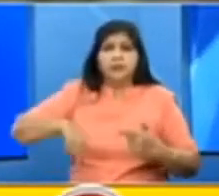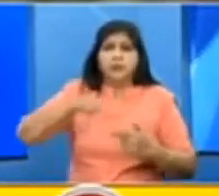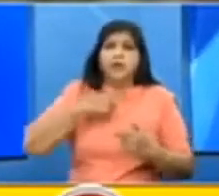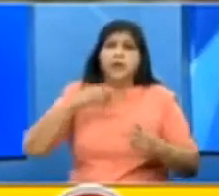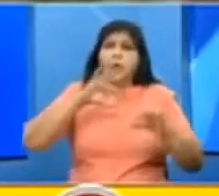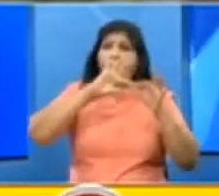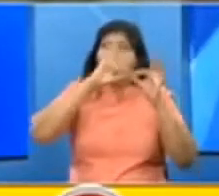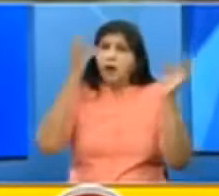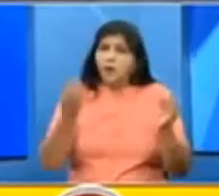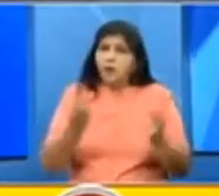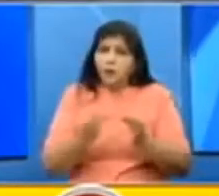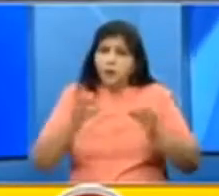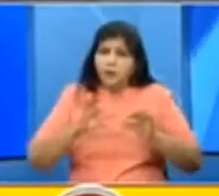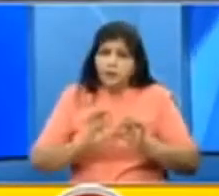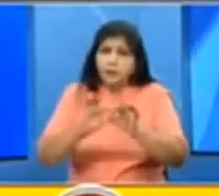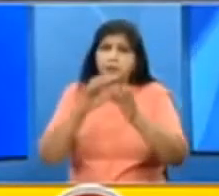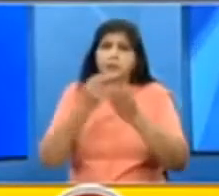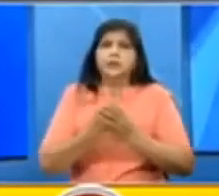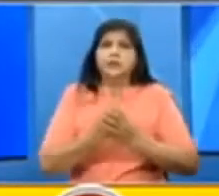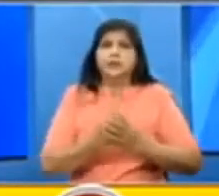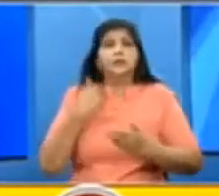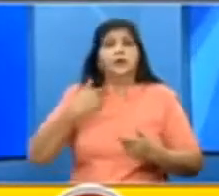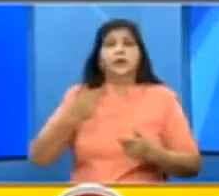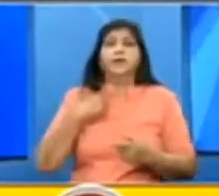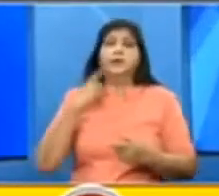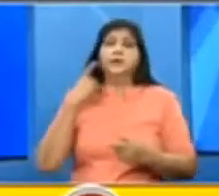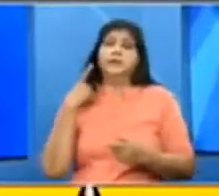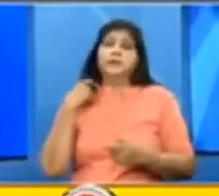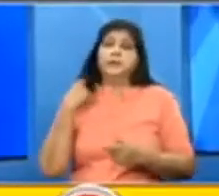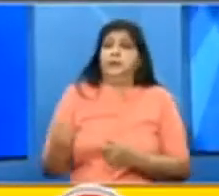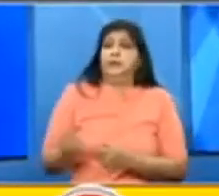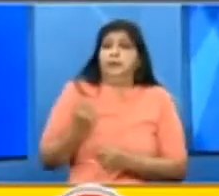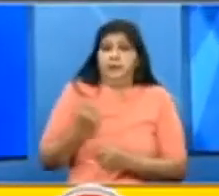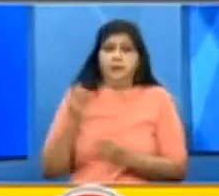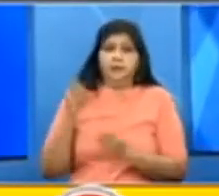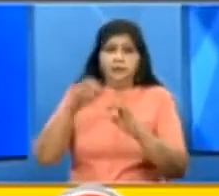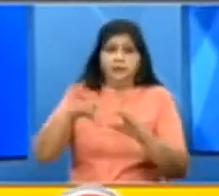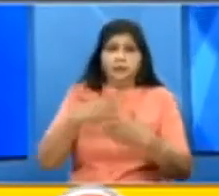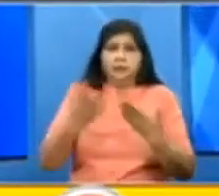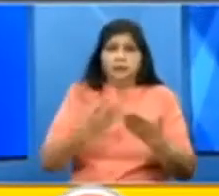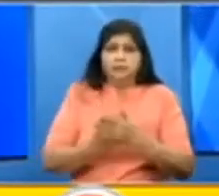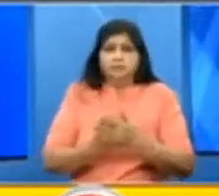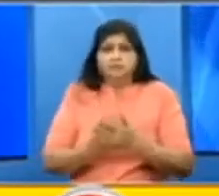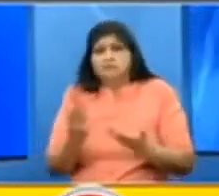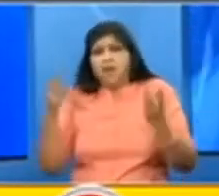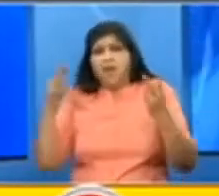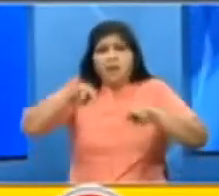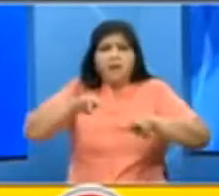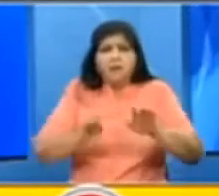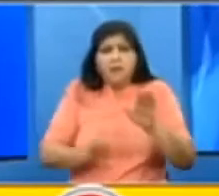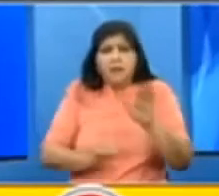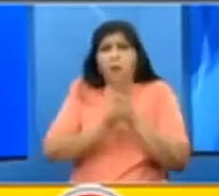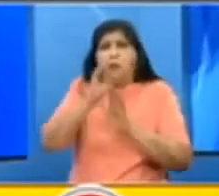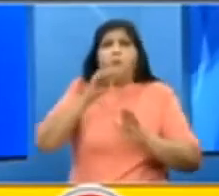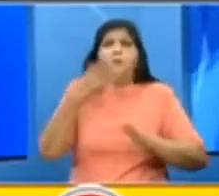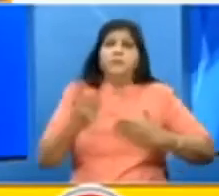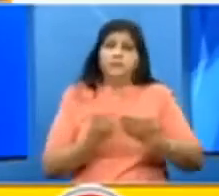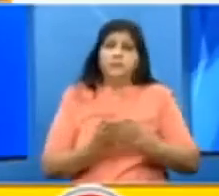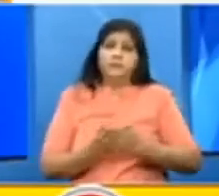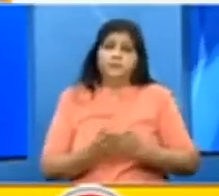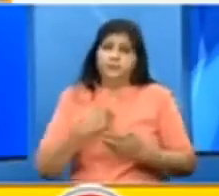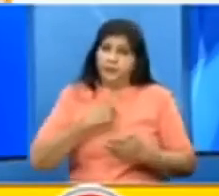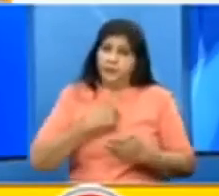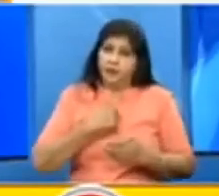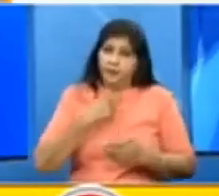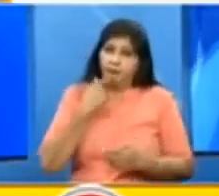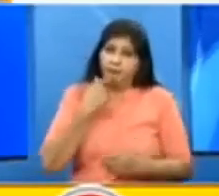में बंधे देशवासी हमारे सैनिकों की ताकत को कई हजार गुना बढ़ा देते हैं। हमारे यहाँ तो